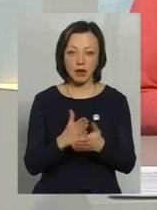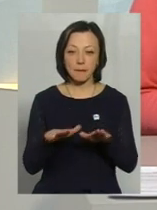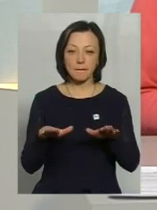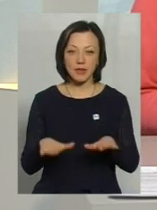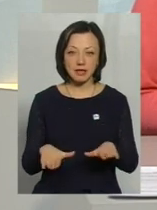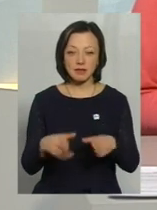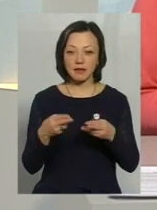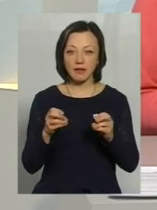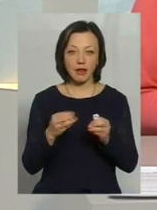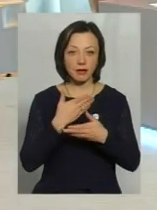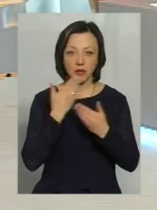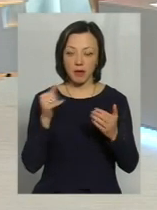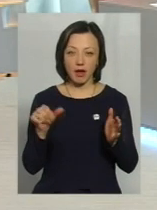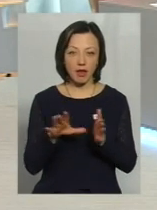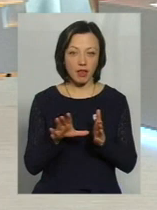де немає ні електрики,